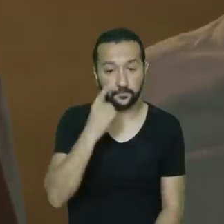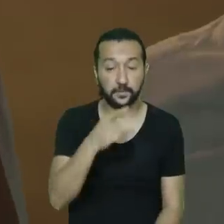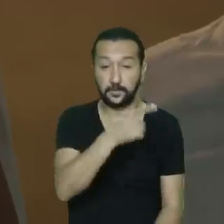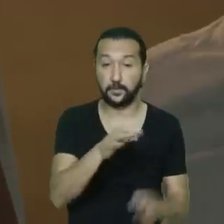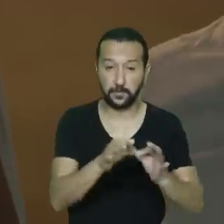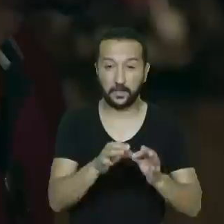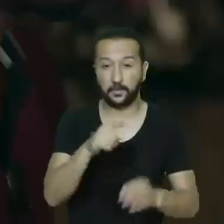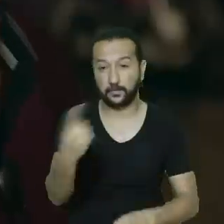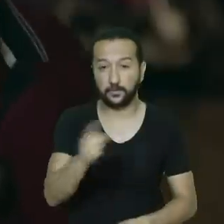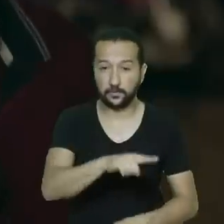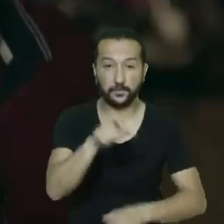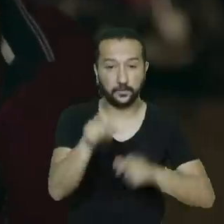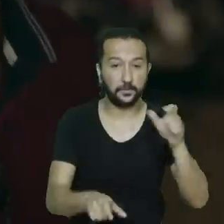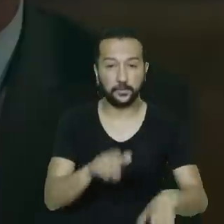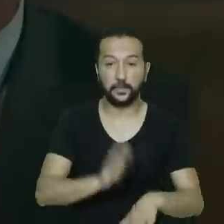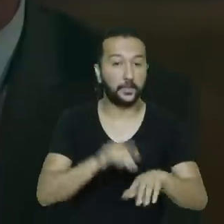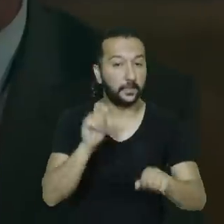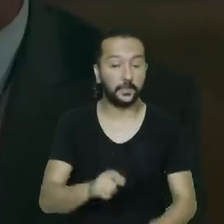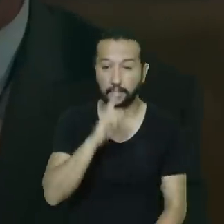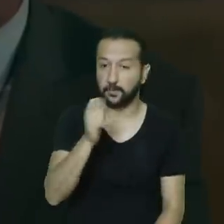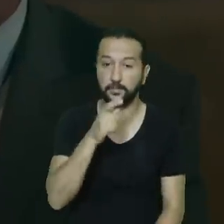Bahri'nin yampirik yumpirik hareketini yapacağız.